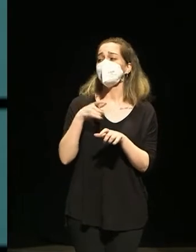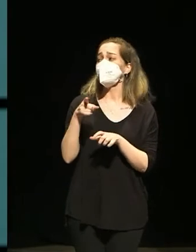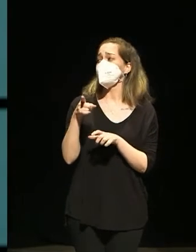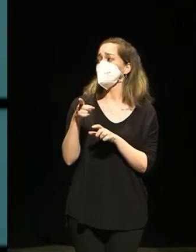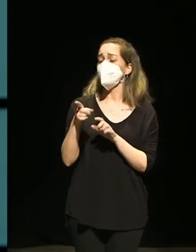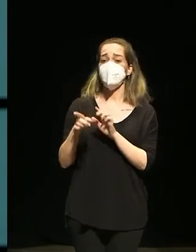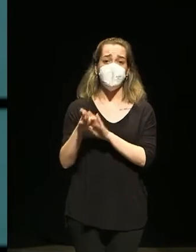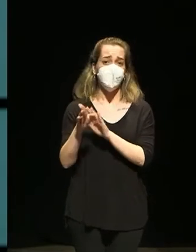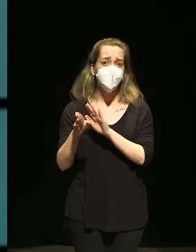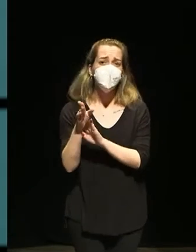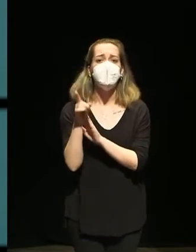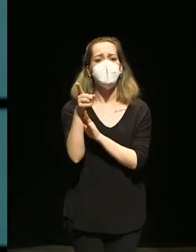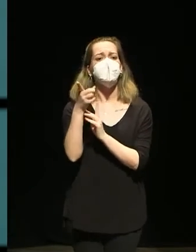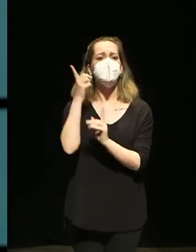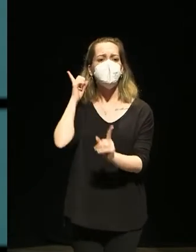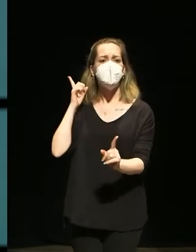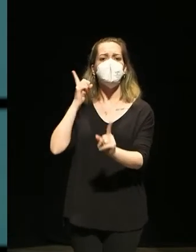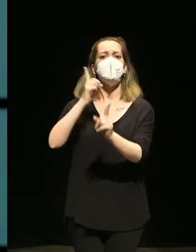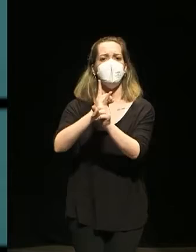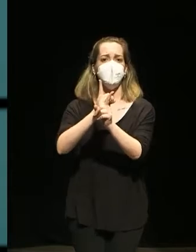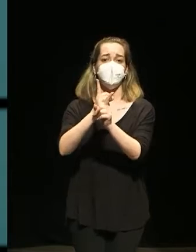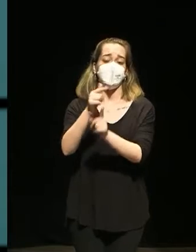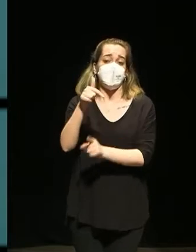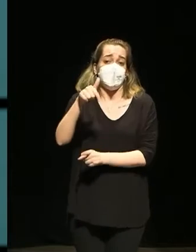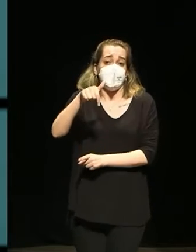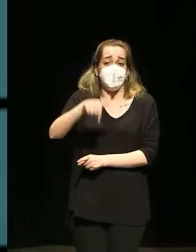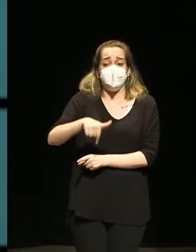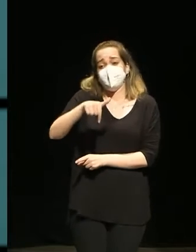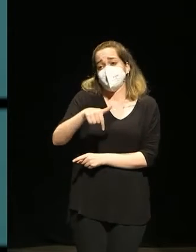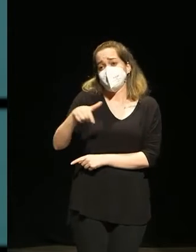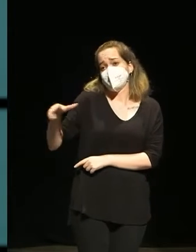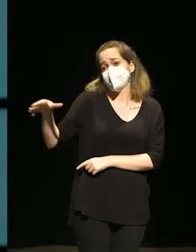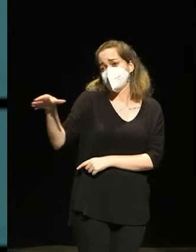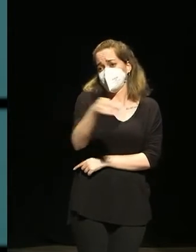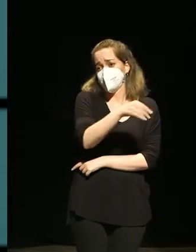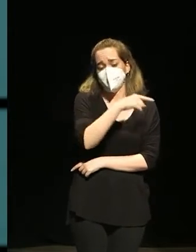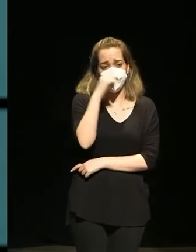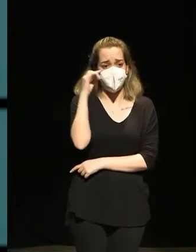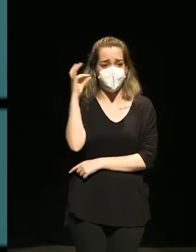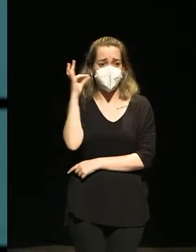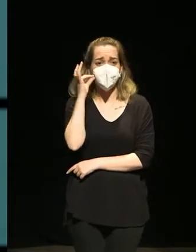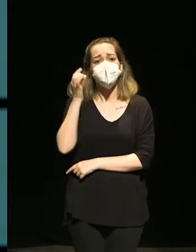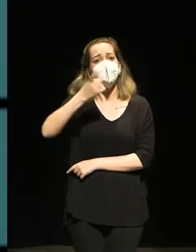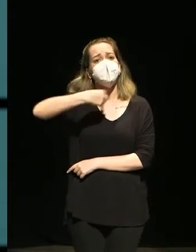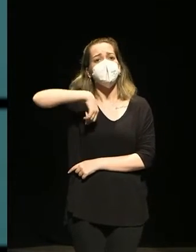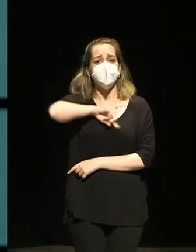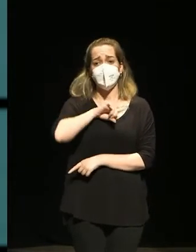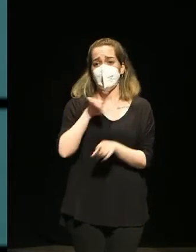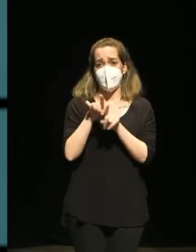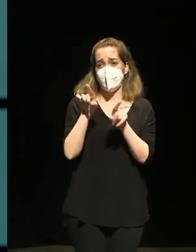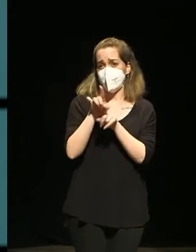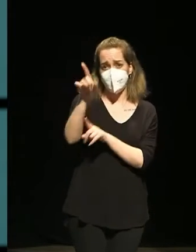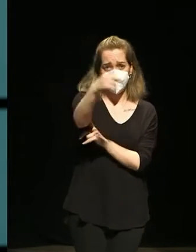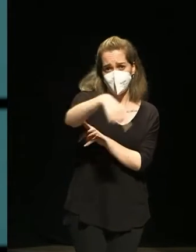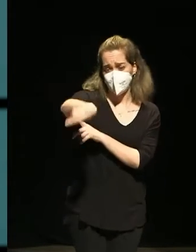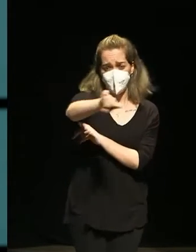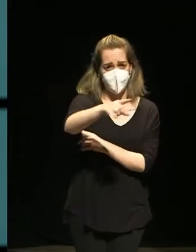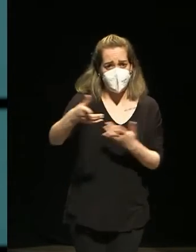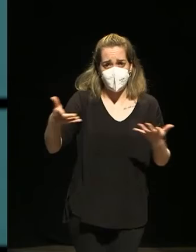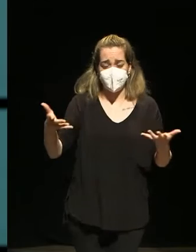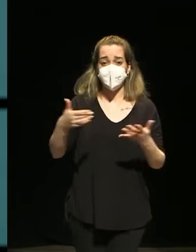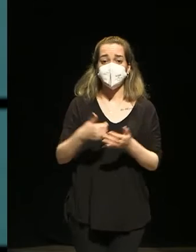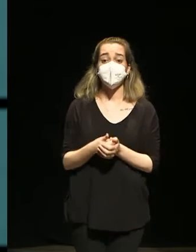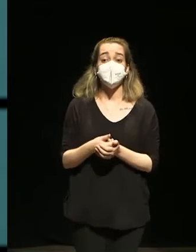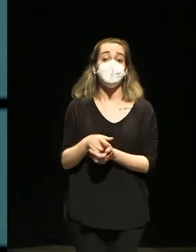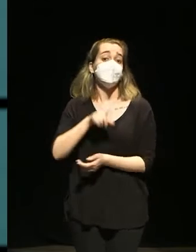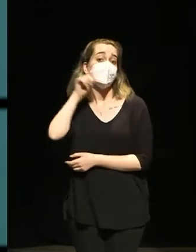I combattre contre el que tenim tots i totes, perquè ell ho ha dit, nosaltres com vosaltres. Ara, de